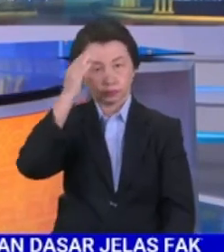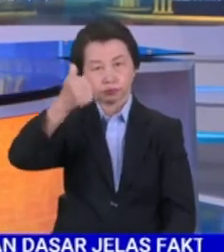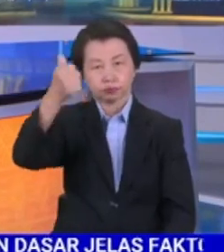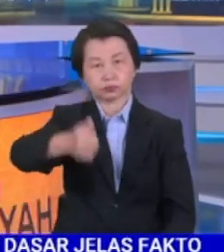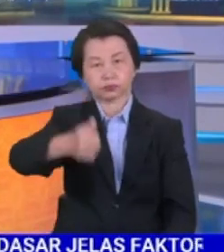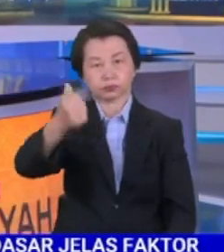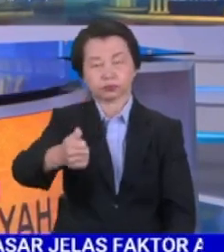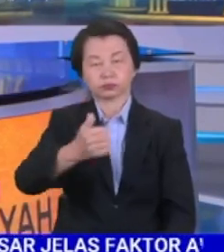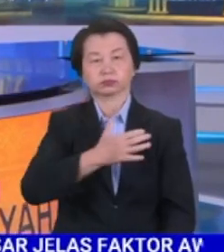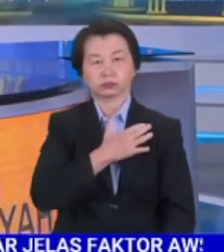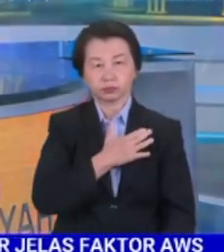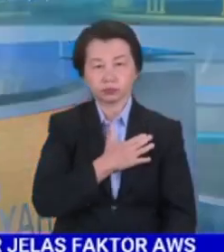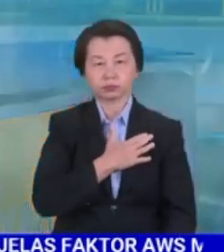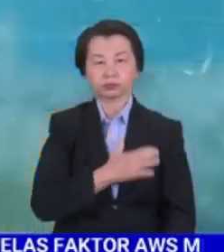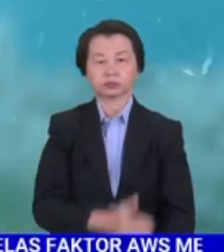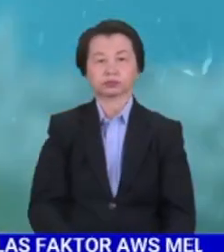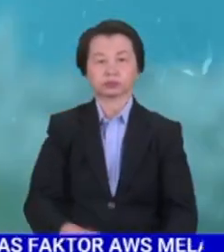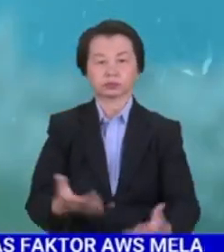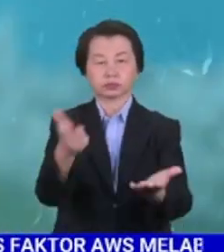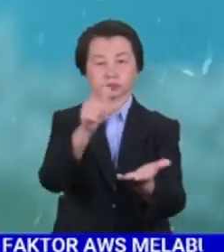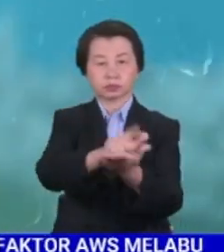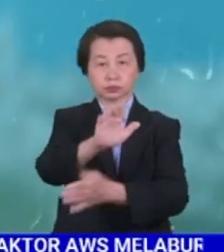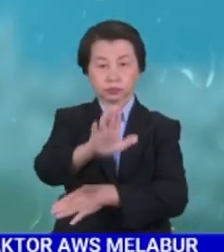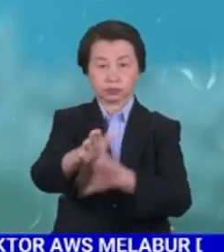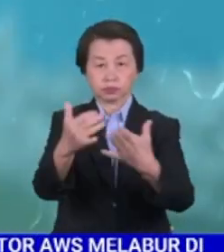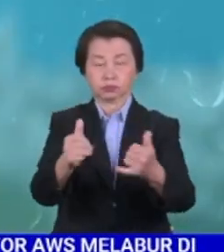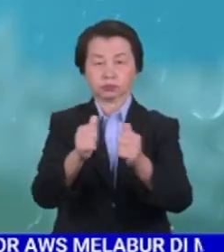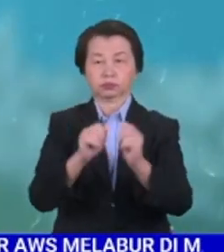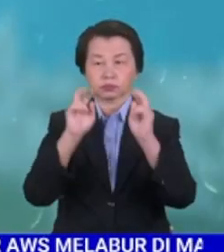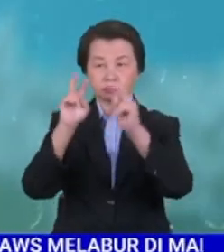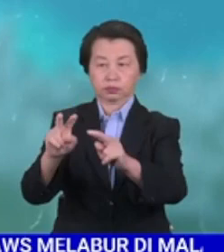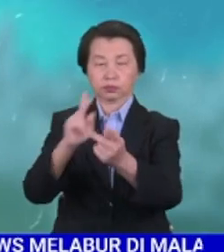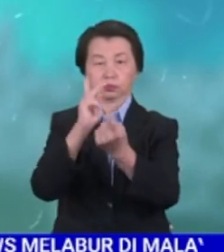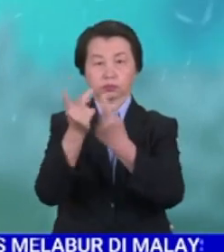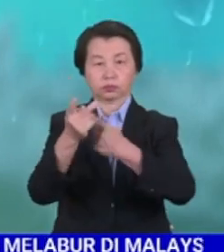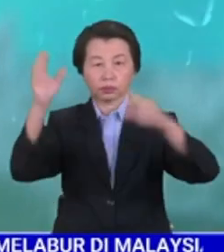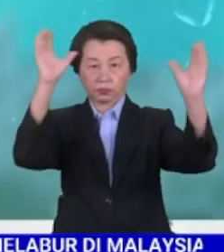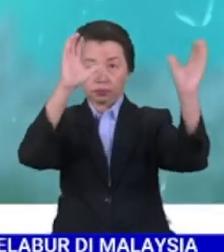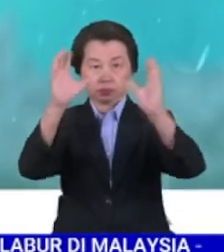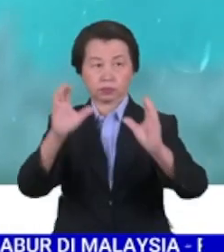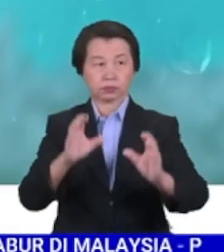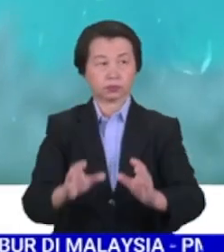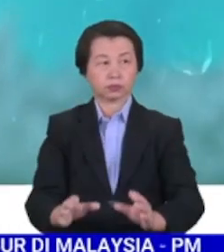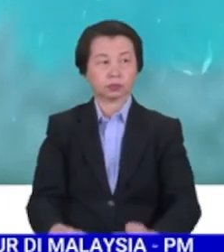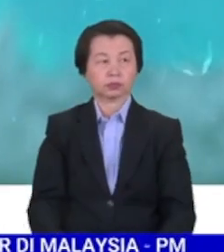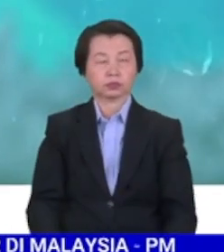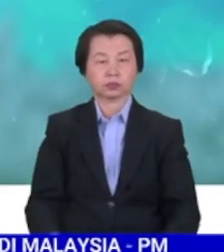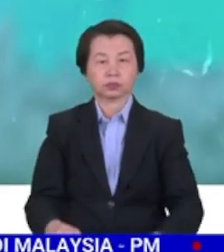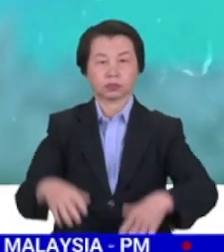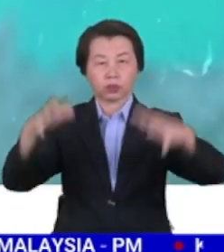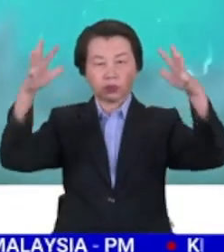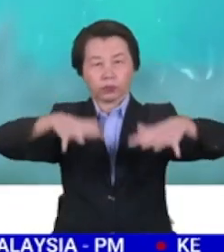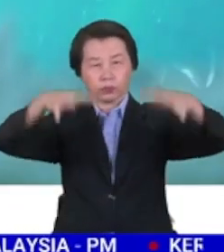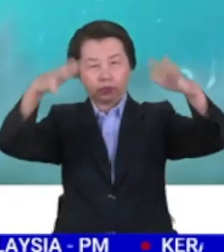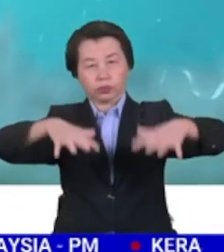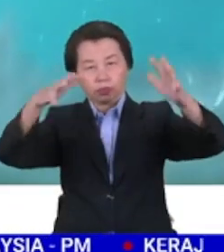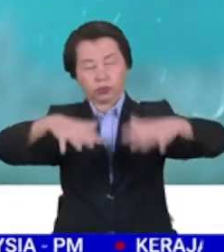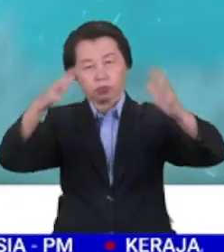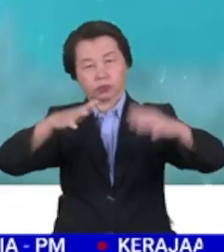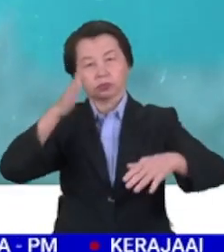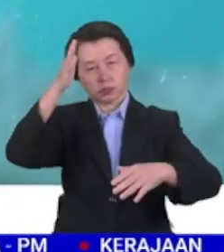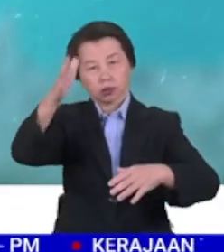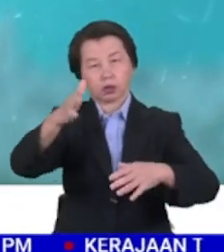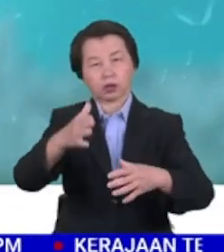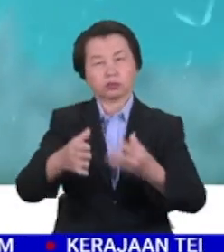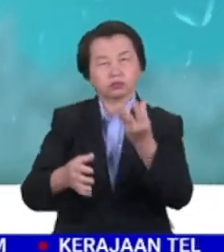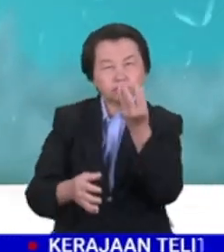Assalamualaikum dan salam sejahtera. Kita mulakan laporan pada petang ini dengan melihat keadaan cuaca semasa. Taburan hujan dijangka akan